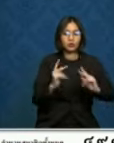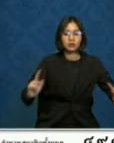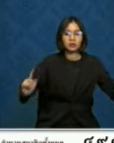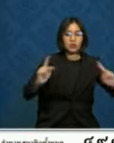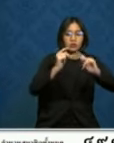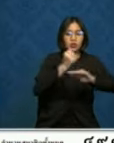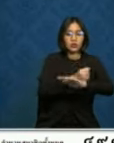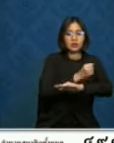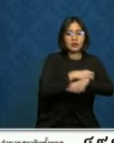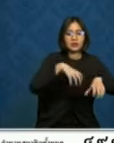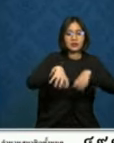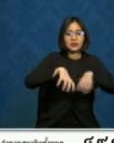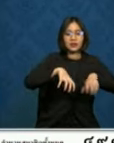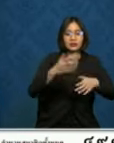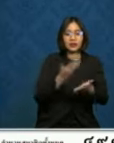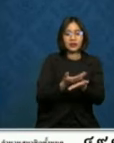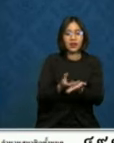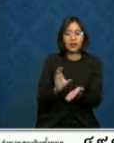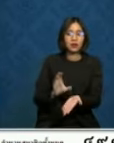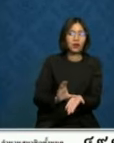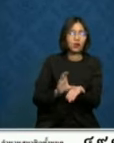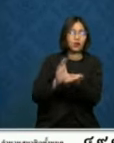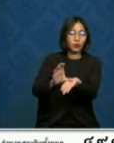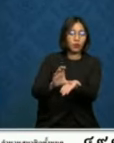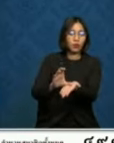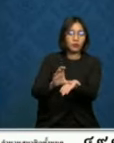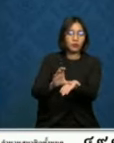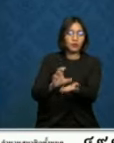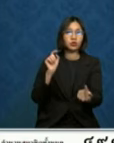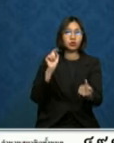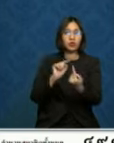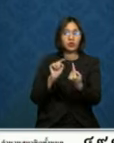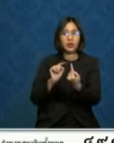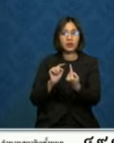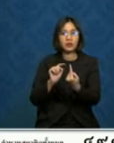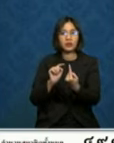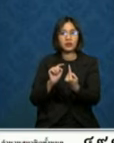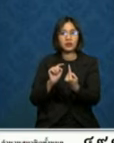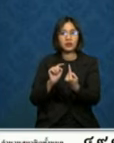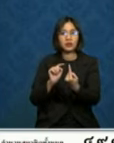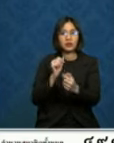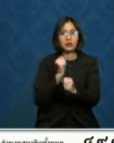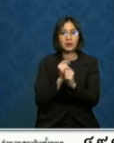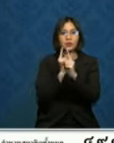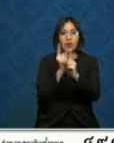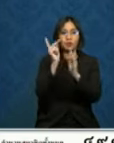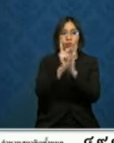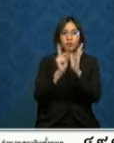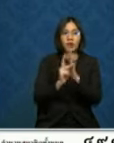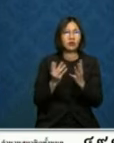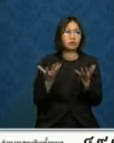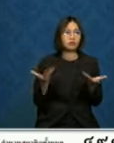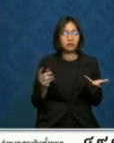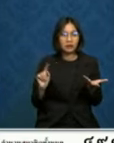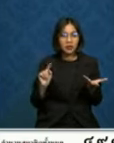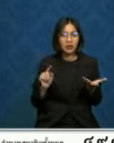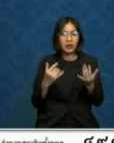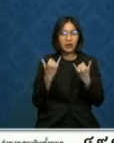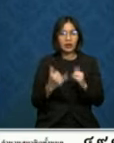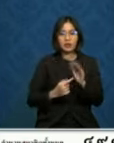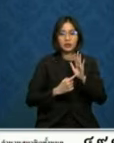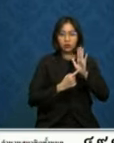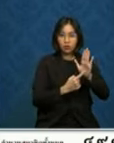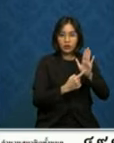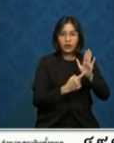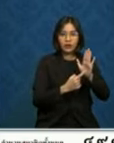ไม่เลือกที่จะจัดสรรหรือเสนองบเพื่อที่จะให้สามารถทำตามกฎหมายได้แบบนี้จะเป็นต้นแบ